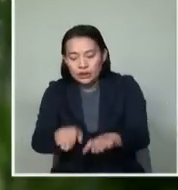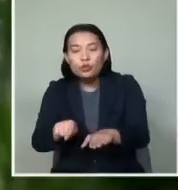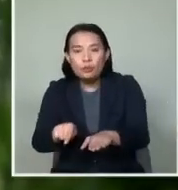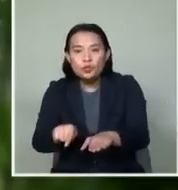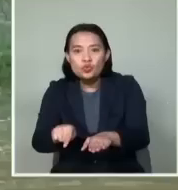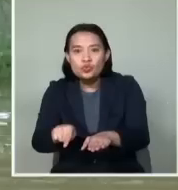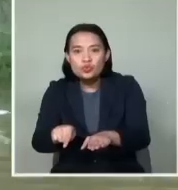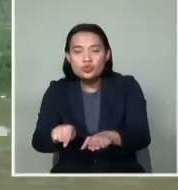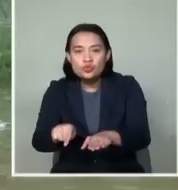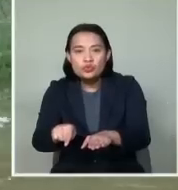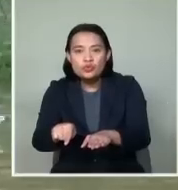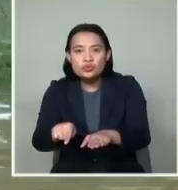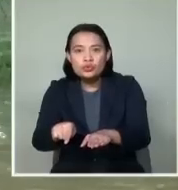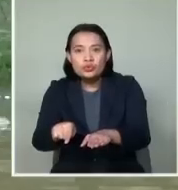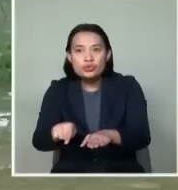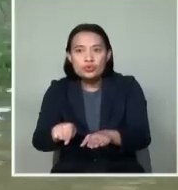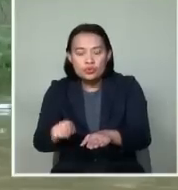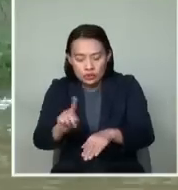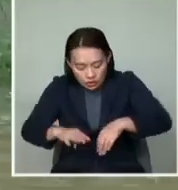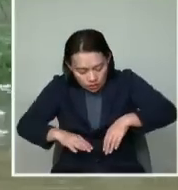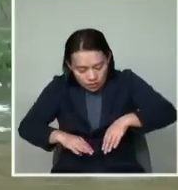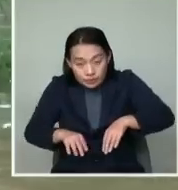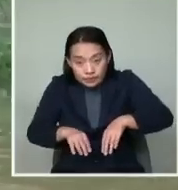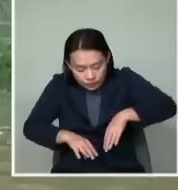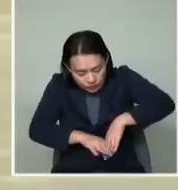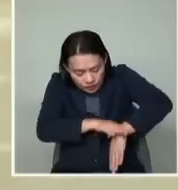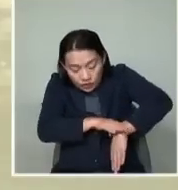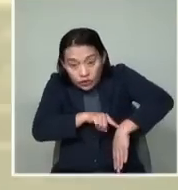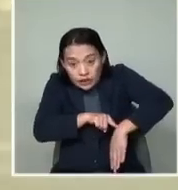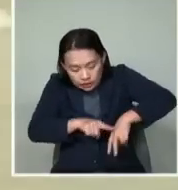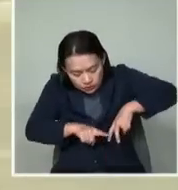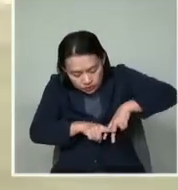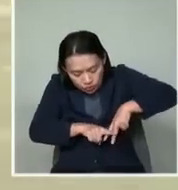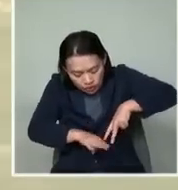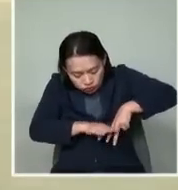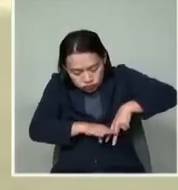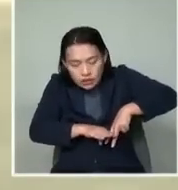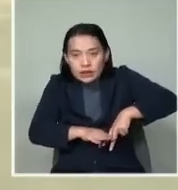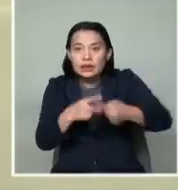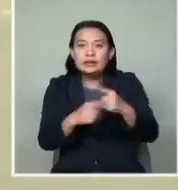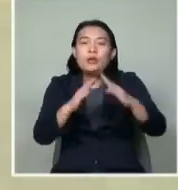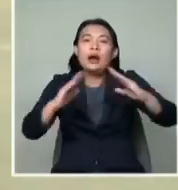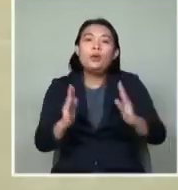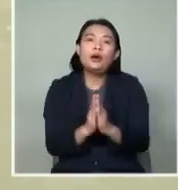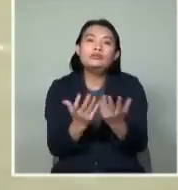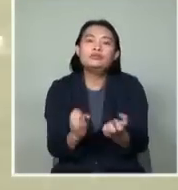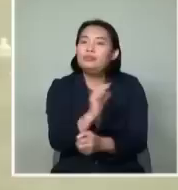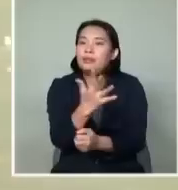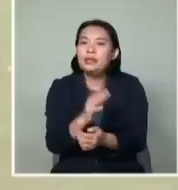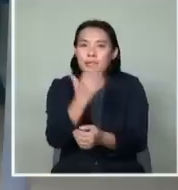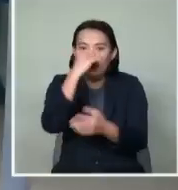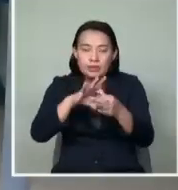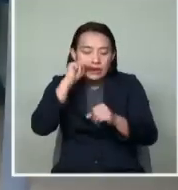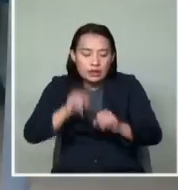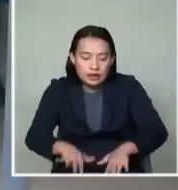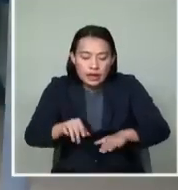ขังอยู่ตั้งแต่บริเวณข้อเท้านะคะจนถึงหัวเข่าซึ่งก็ไม่สร้างความเสียหายให้กับวัดมากนักเพราะระดับน้ำไม่ได้ท่วมสูง